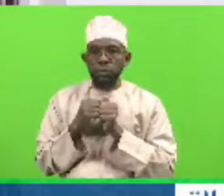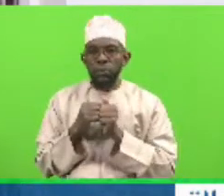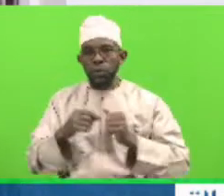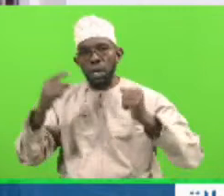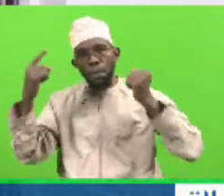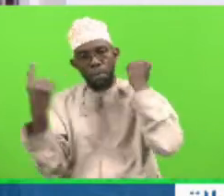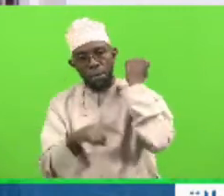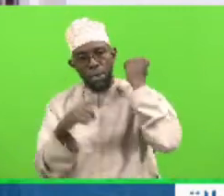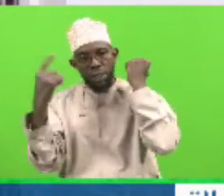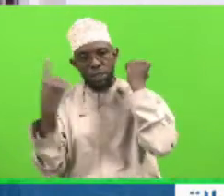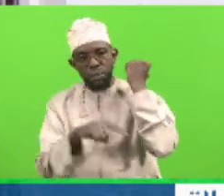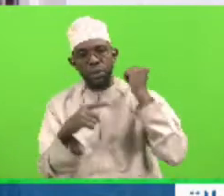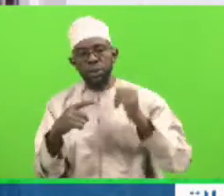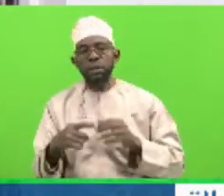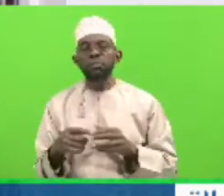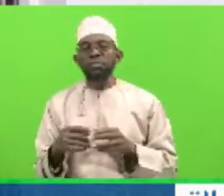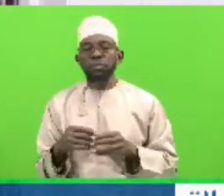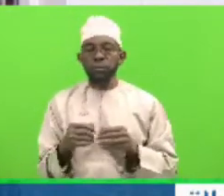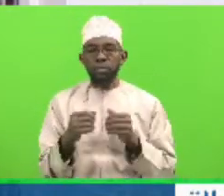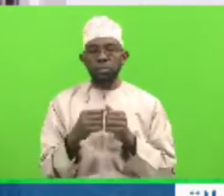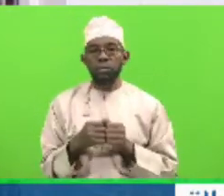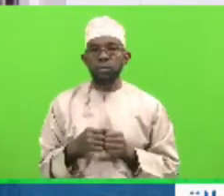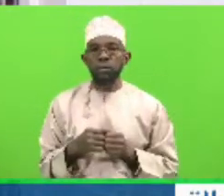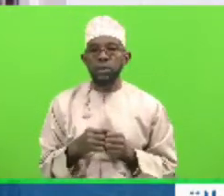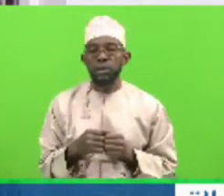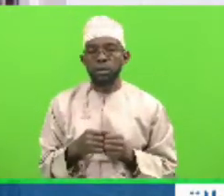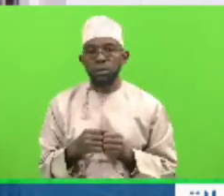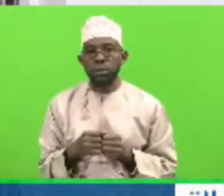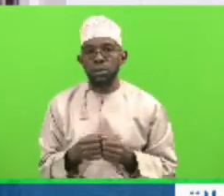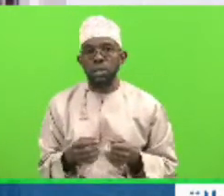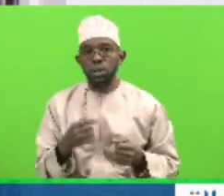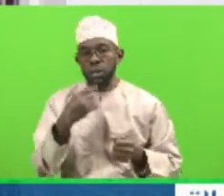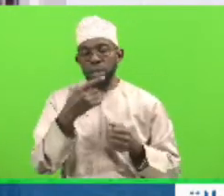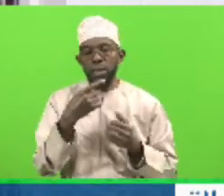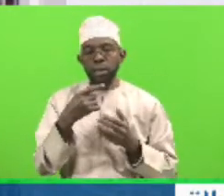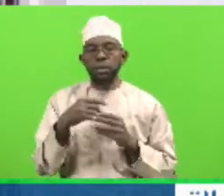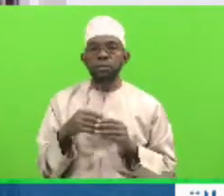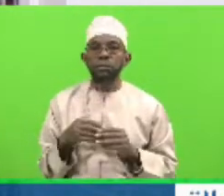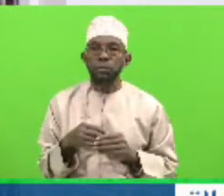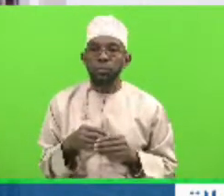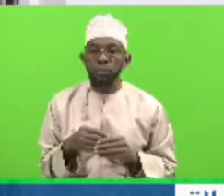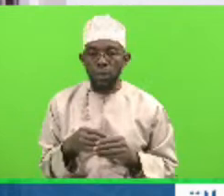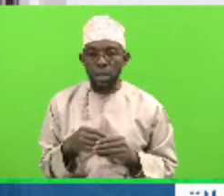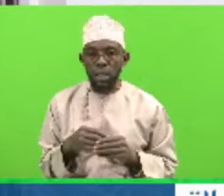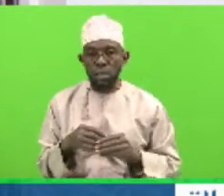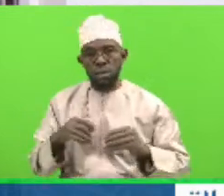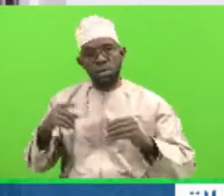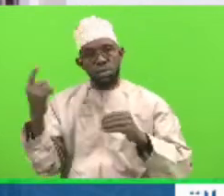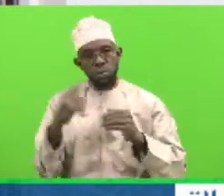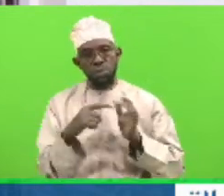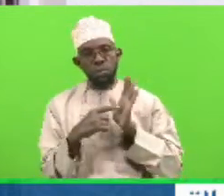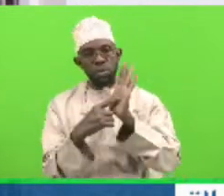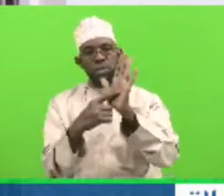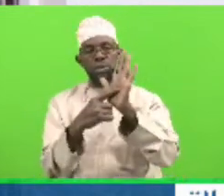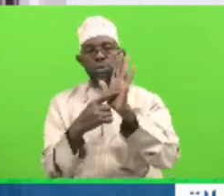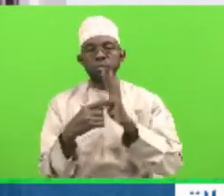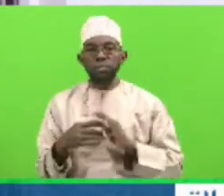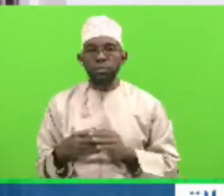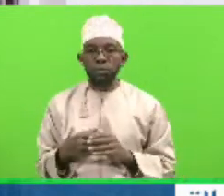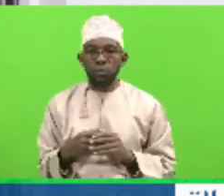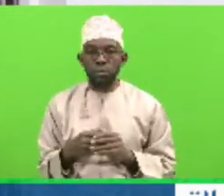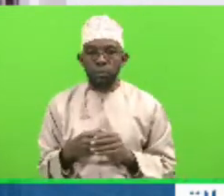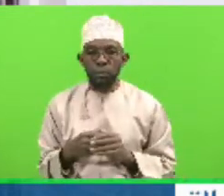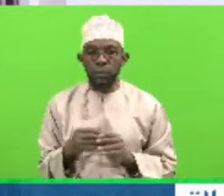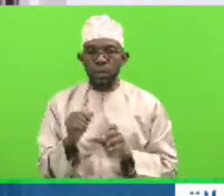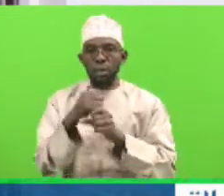بالعذاب، ولقد راودوه عن ضيفه فطمسنا أعينهم فذوقوا عذابي ونذر. وما